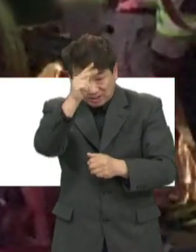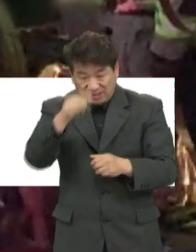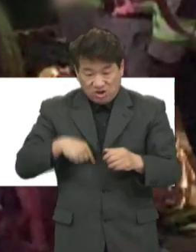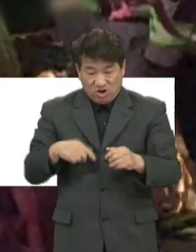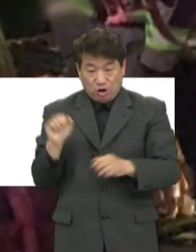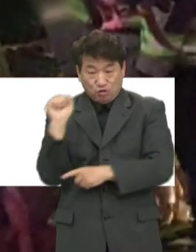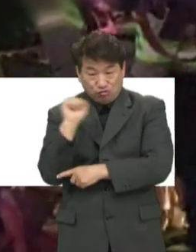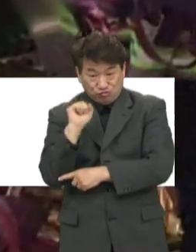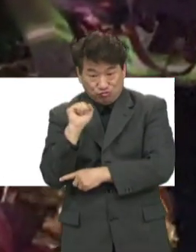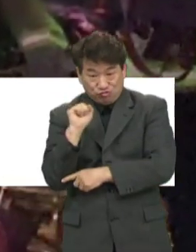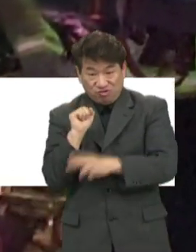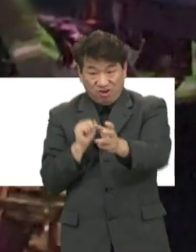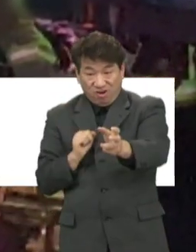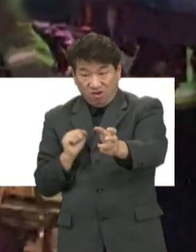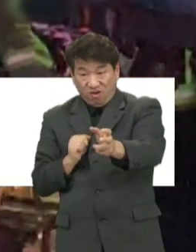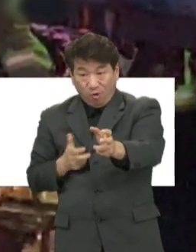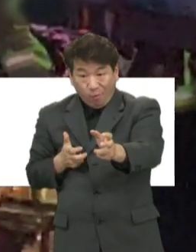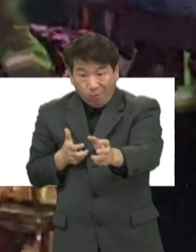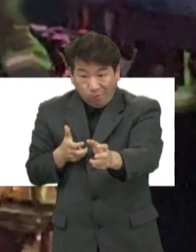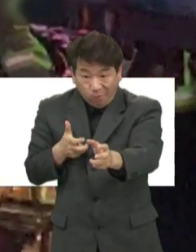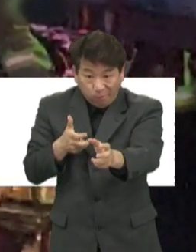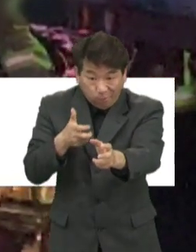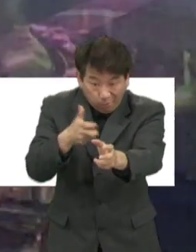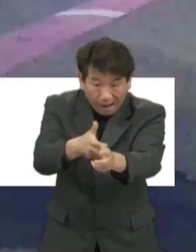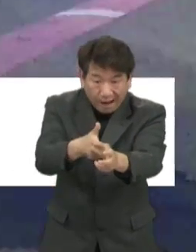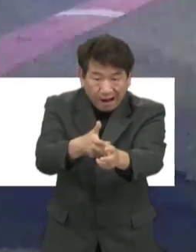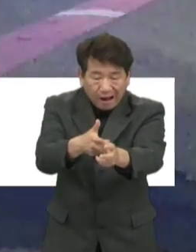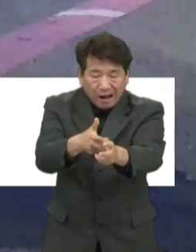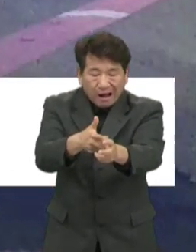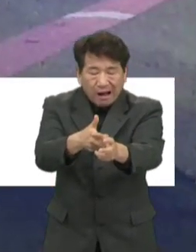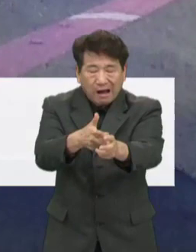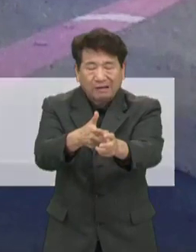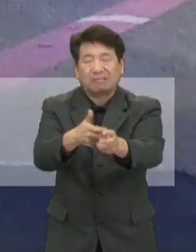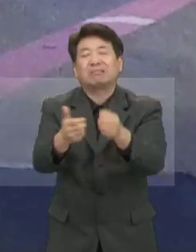A씨가 휴게소에 진입하던 중 초입에 주차된 25톤